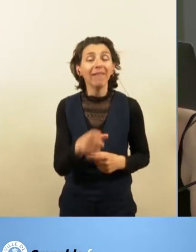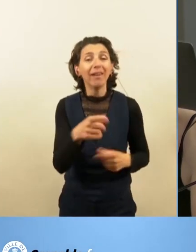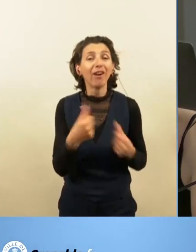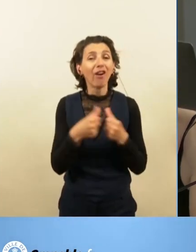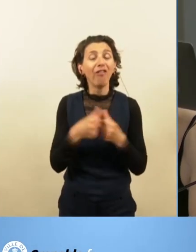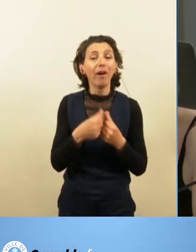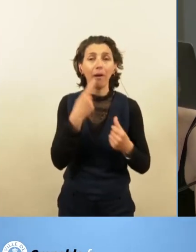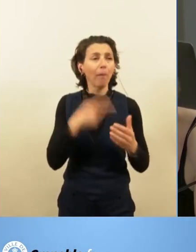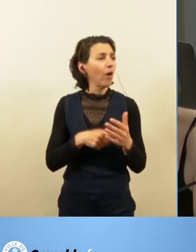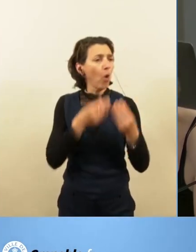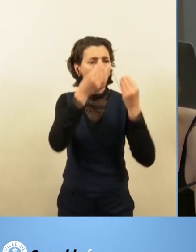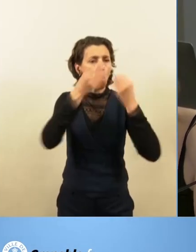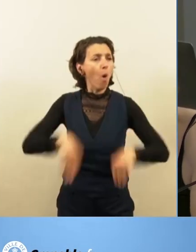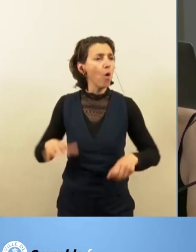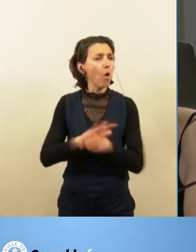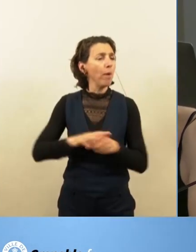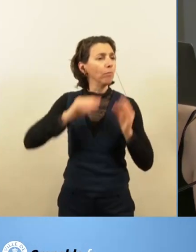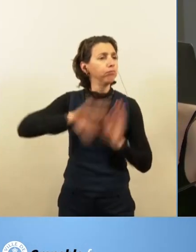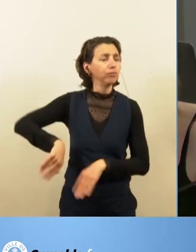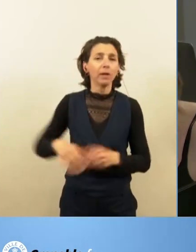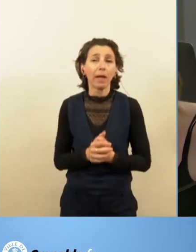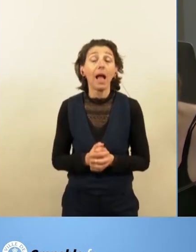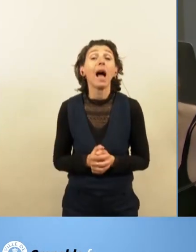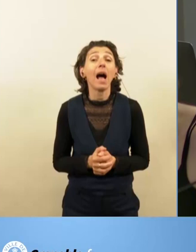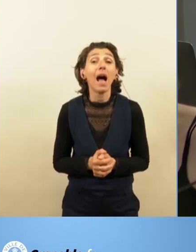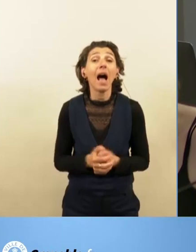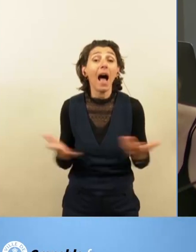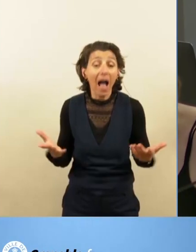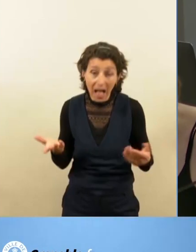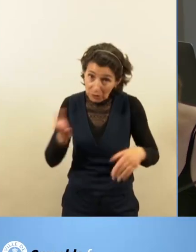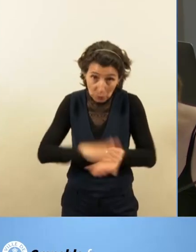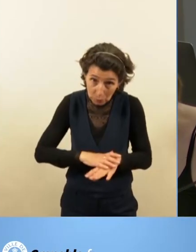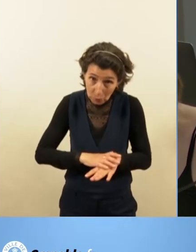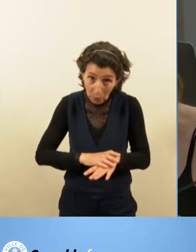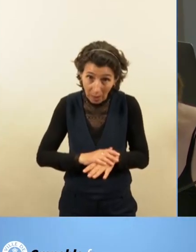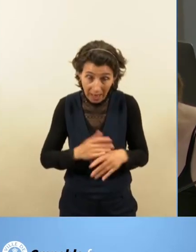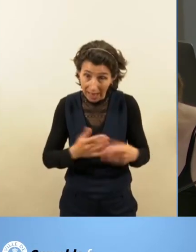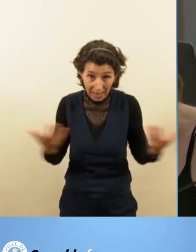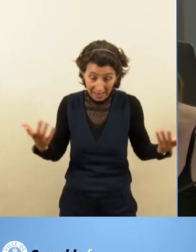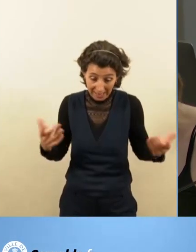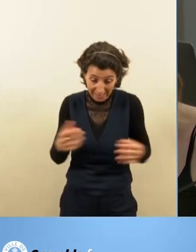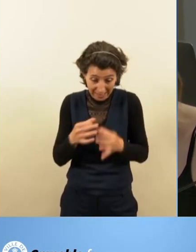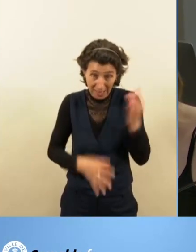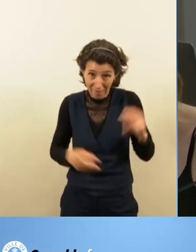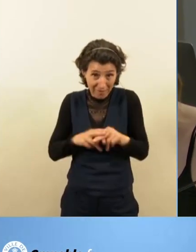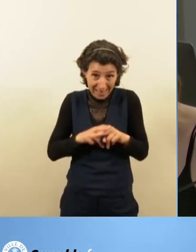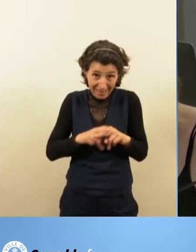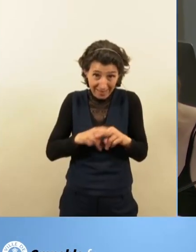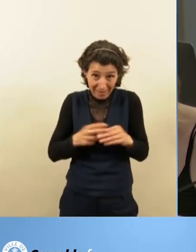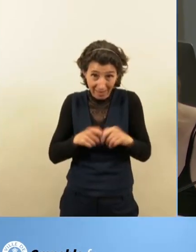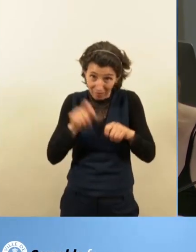tout arrêter et quand on arrête tout sur ces gens-là il ne se passe plus rien c'est ça que vous êtes en train de porter chers collègues